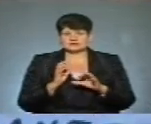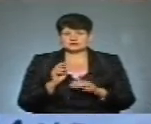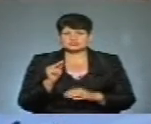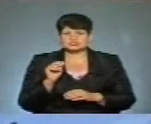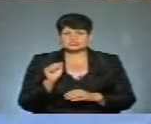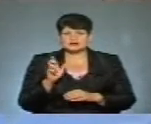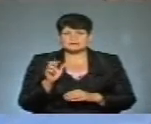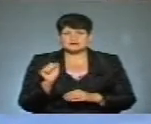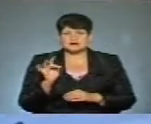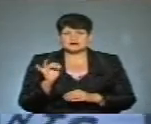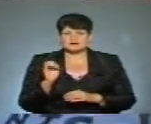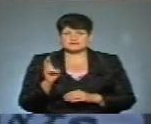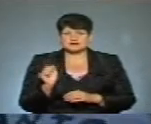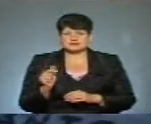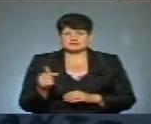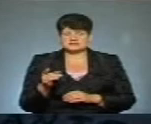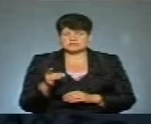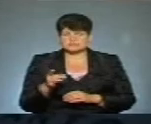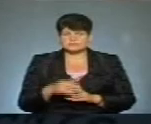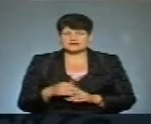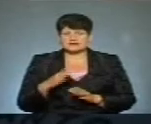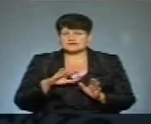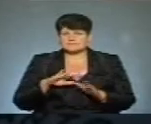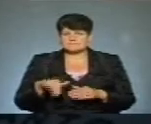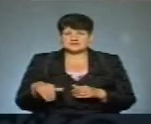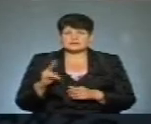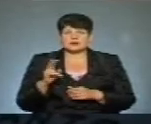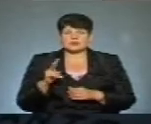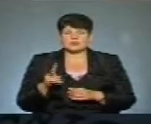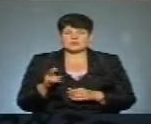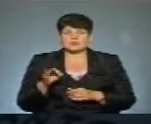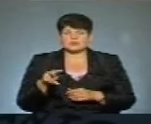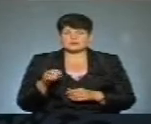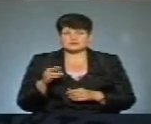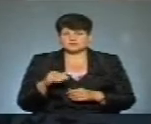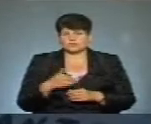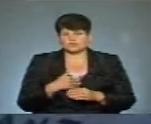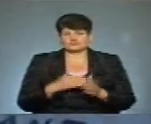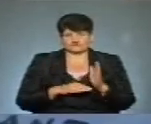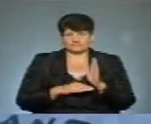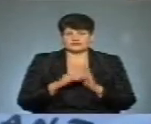Чабарівка Гусятинського району. Я після коледжу фармацевтом вчилась, і я вирішила, що треба